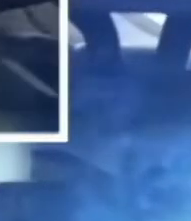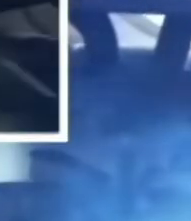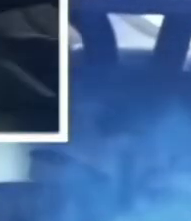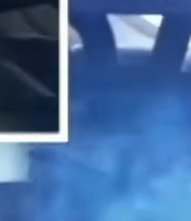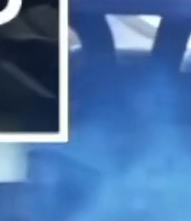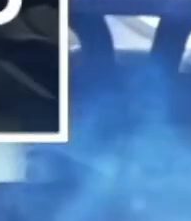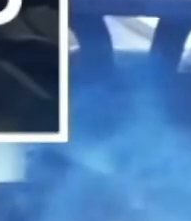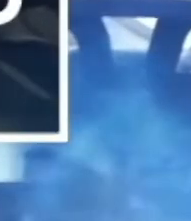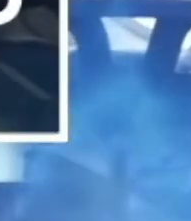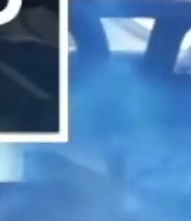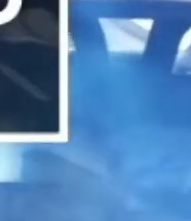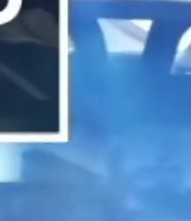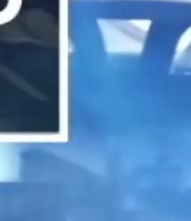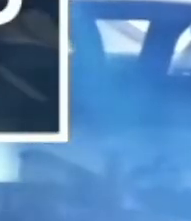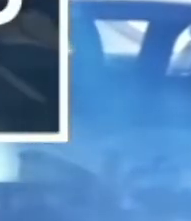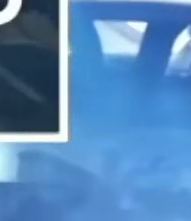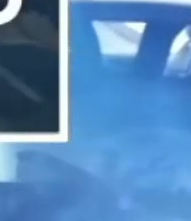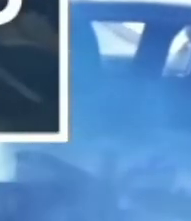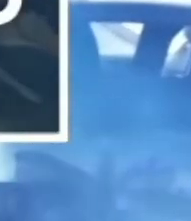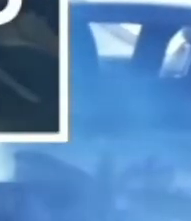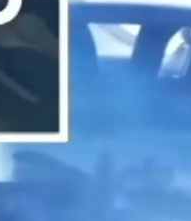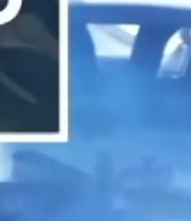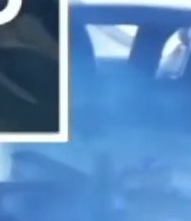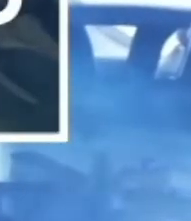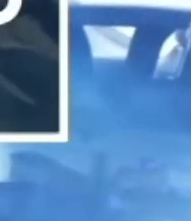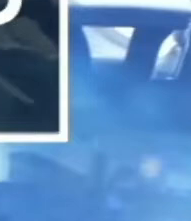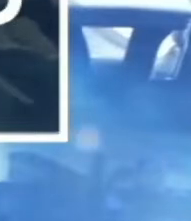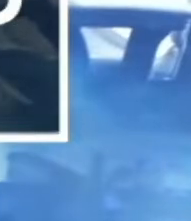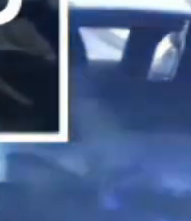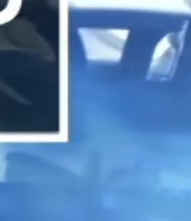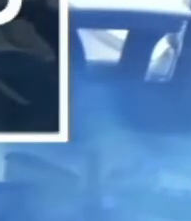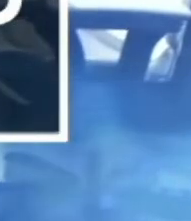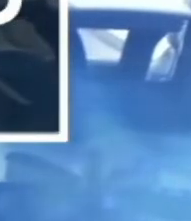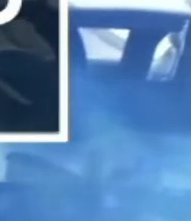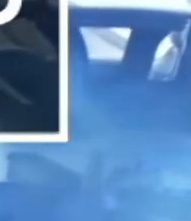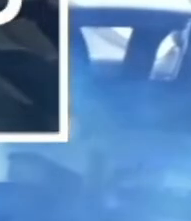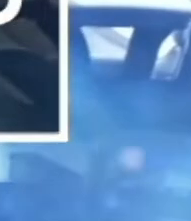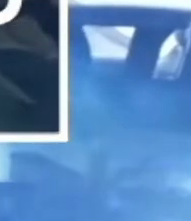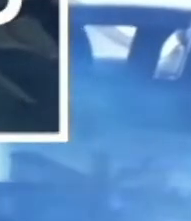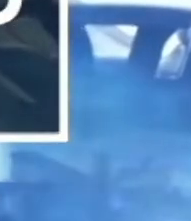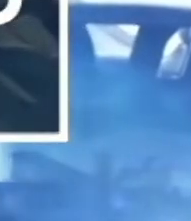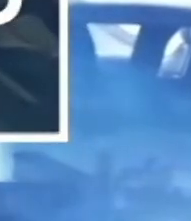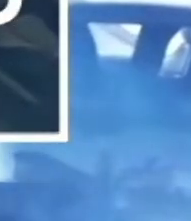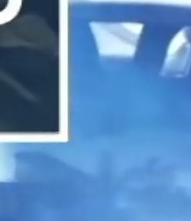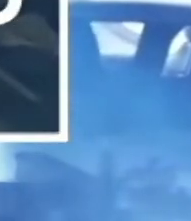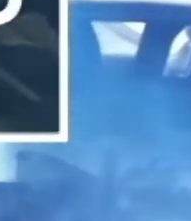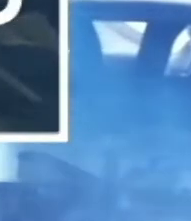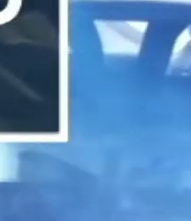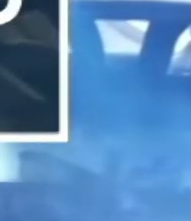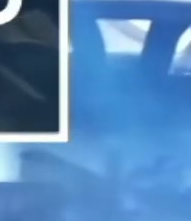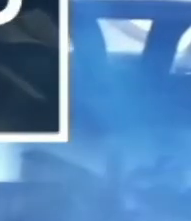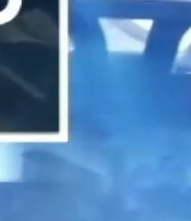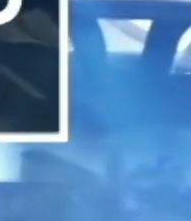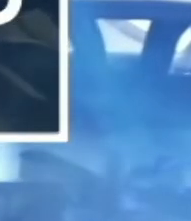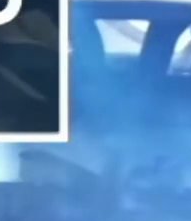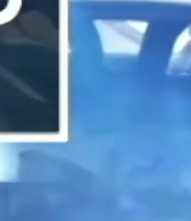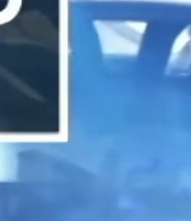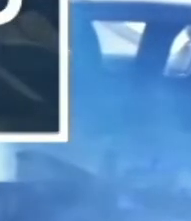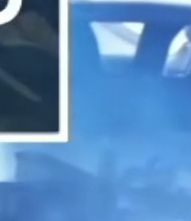شورى، فللإفتاء عندهم كنوز تحيل مدارك